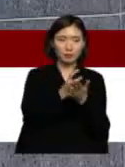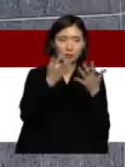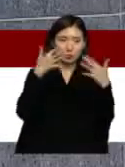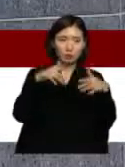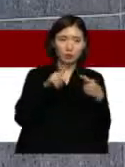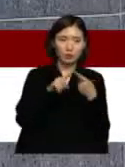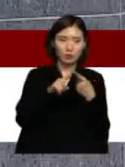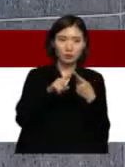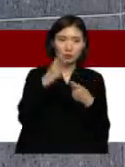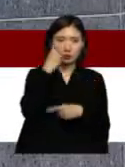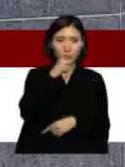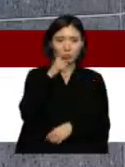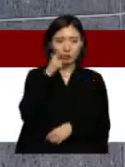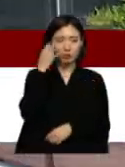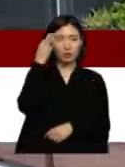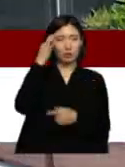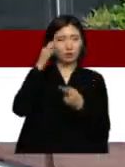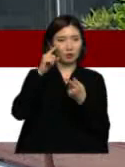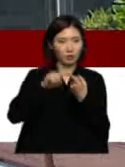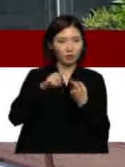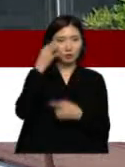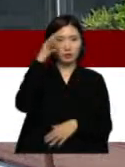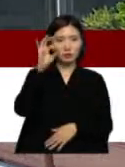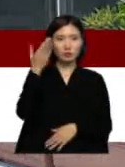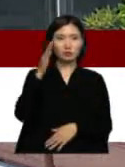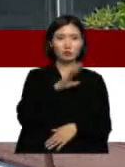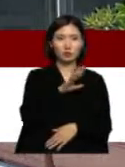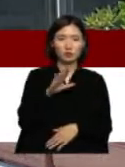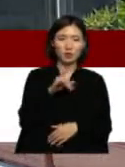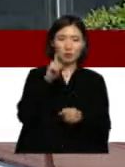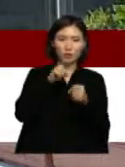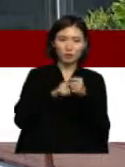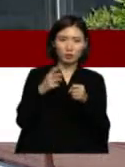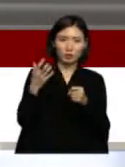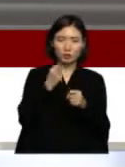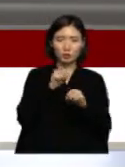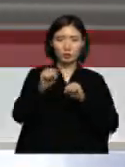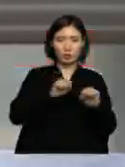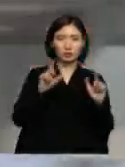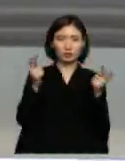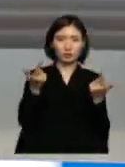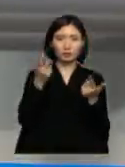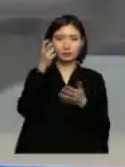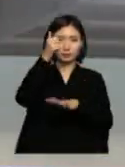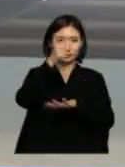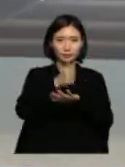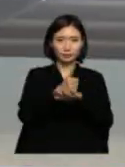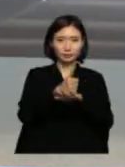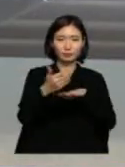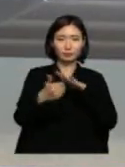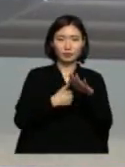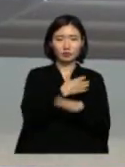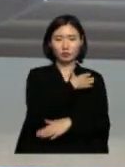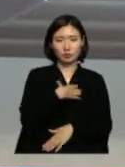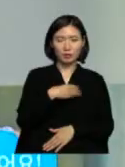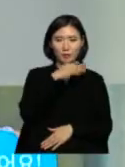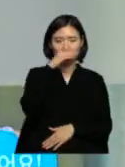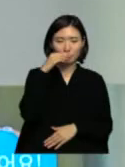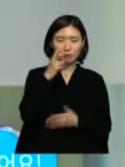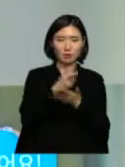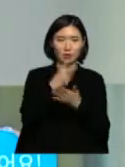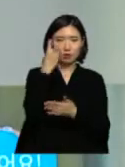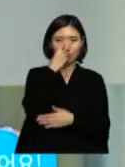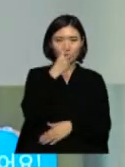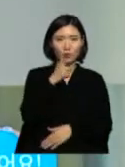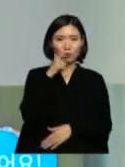직은 인정합니다 그런 천체 이건 의 성격을 했던 사람은 아니고 결국 사전에 구가 제대로 법적 검토를